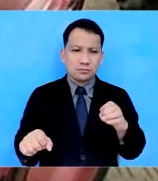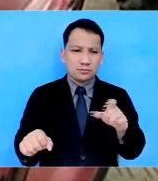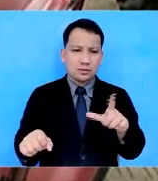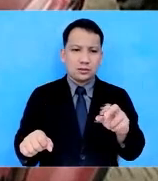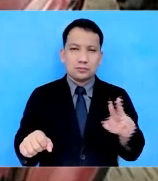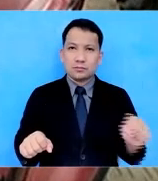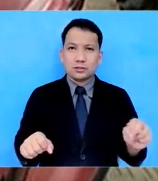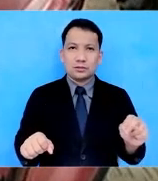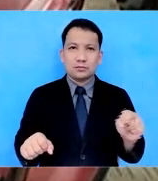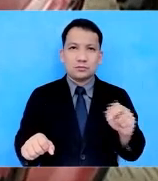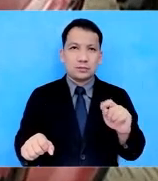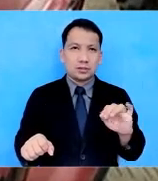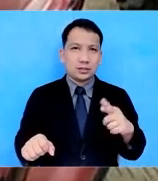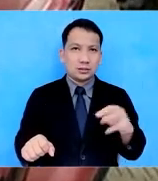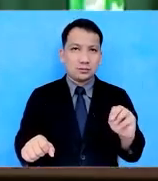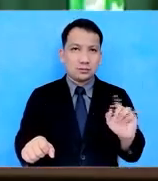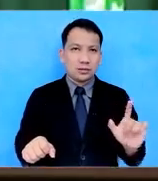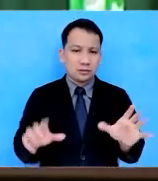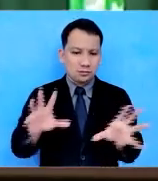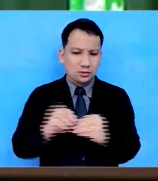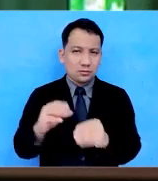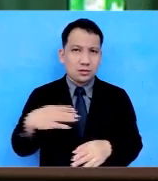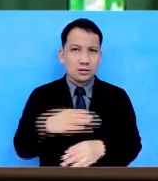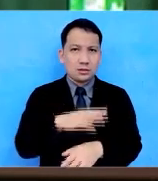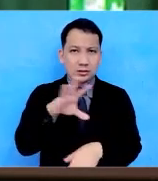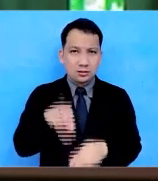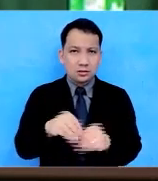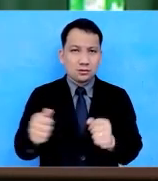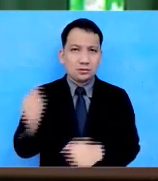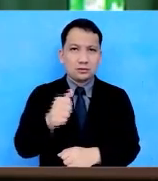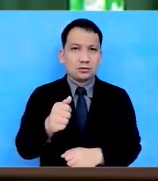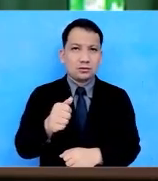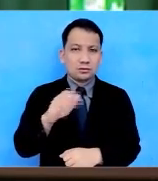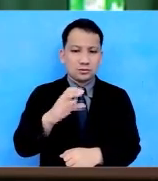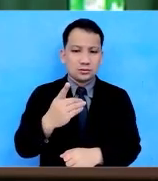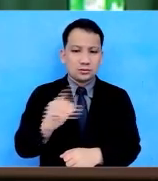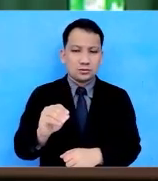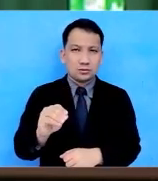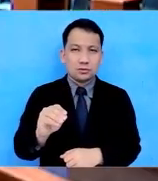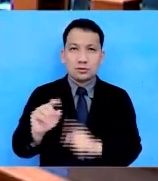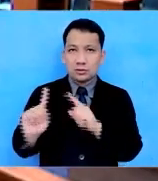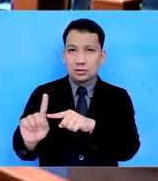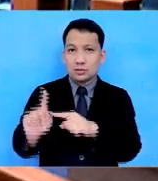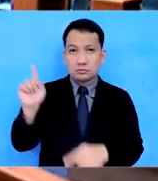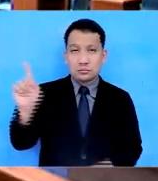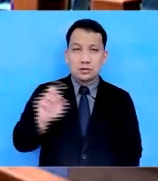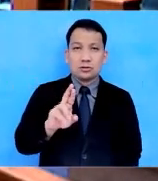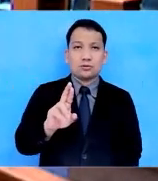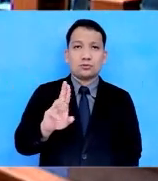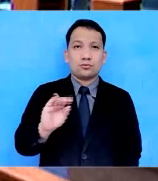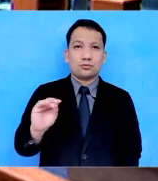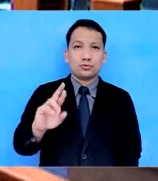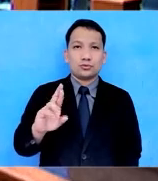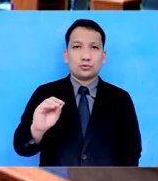ng House Committee on Constitutional Amendments. Kabilang ang chairman nitong si Cagayan de Oro Representative Rufus Rodriguez. Sentro sana kasi ng